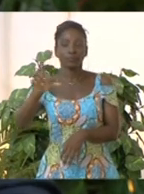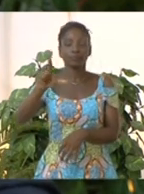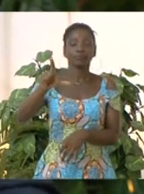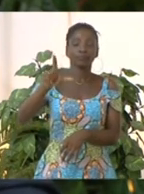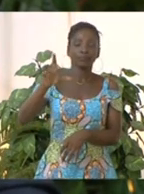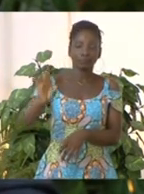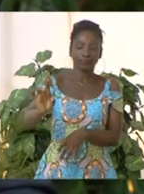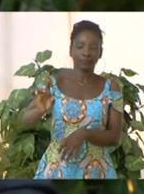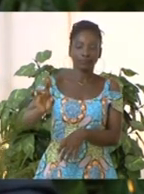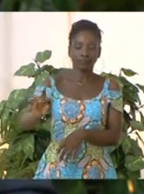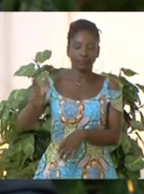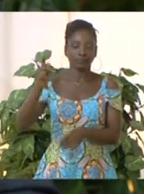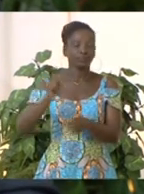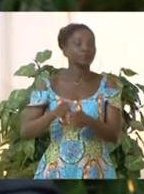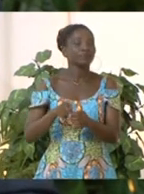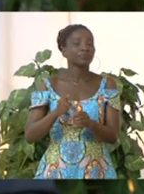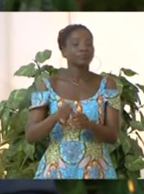Taux de participation,